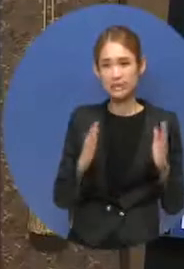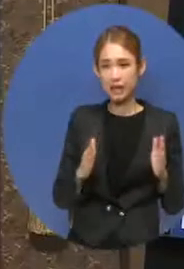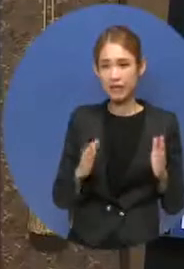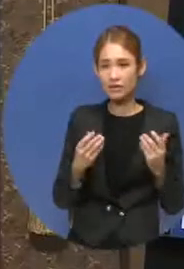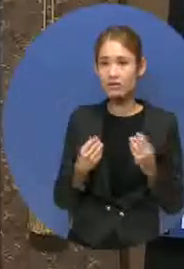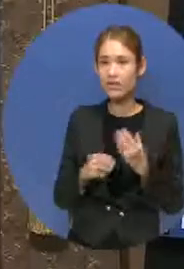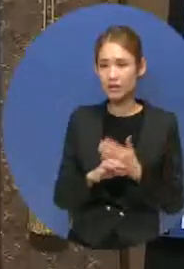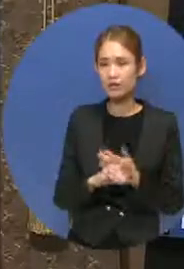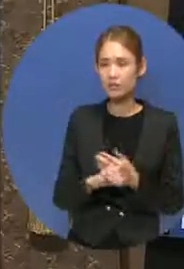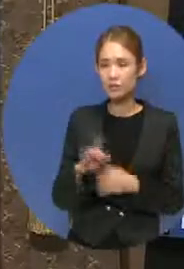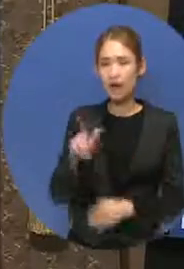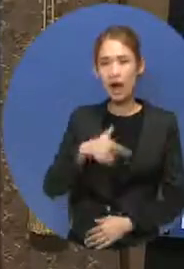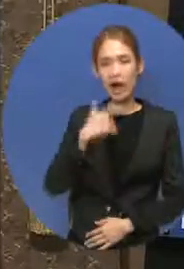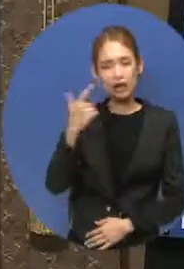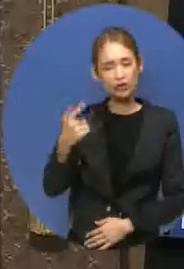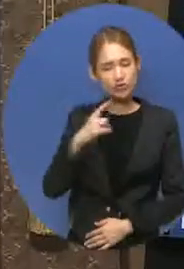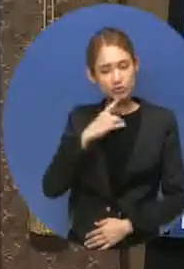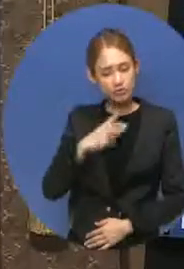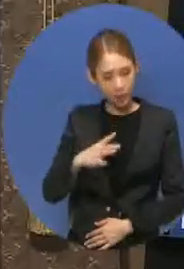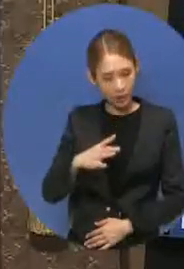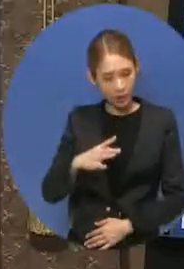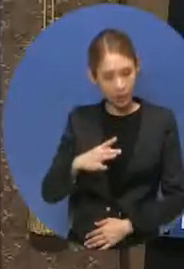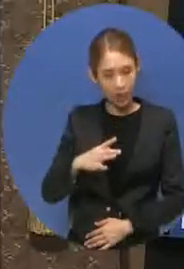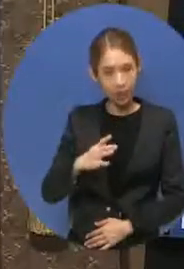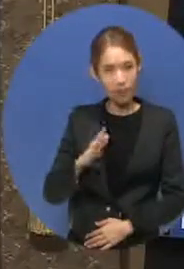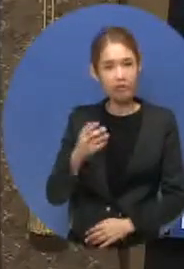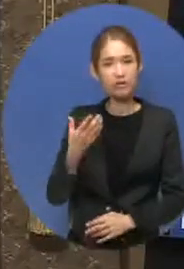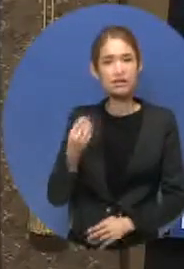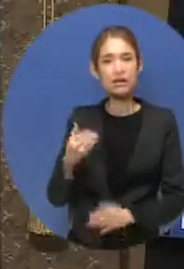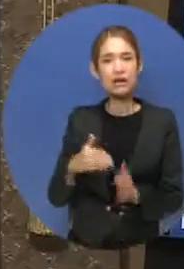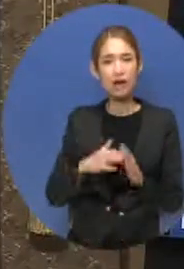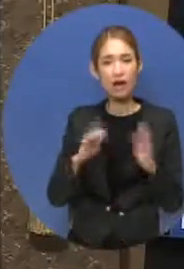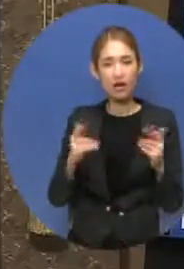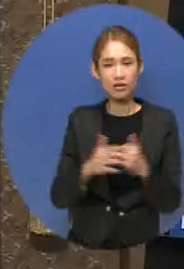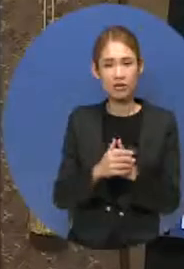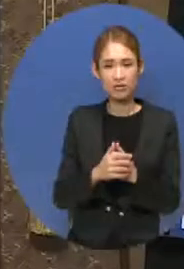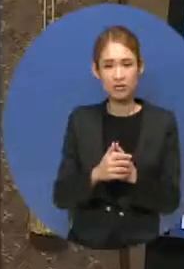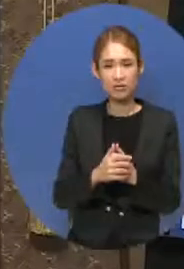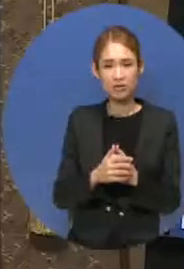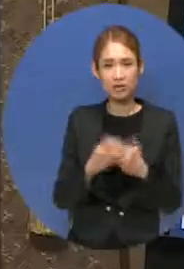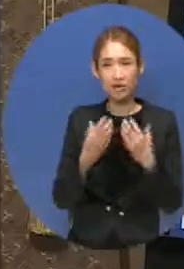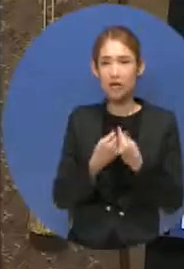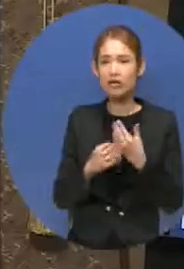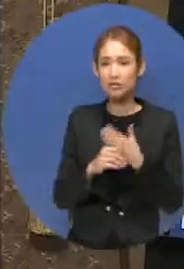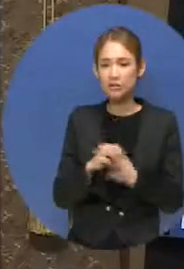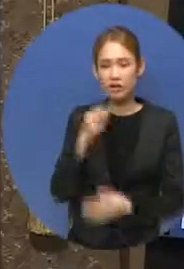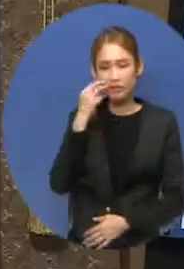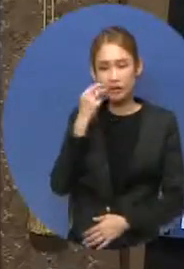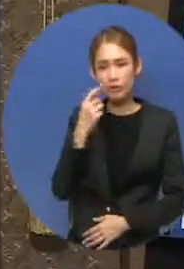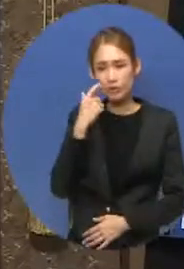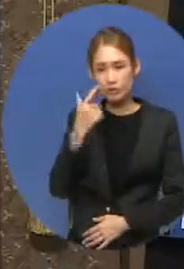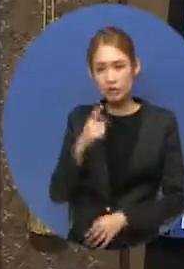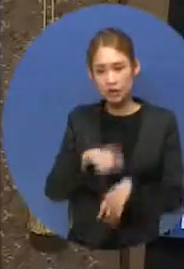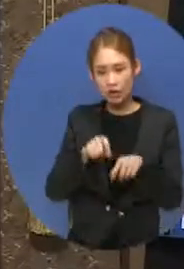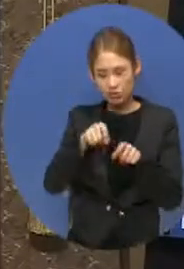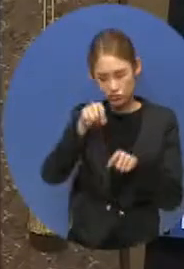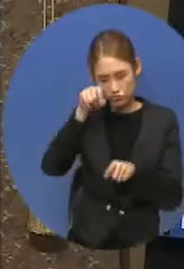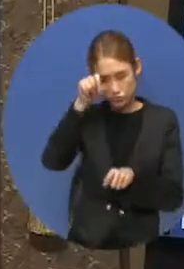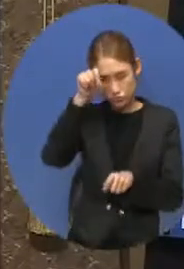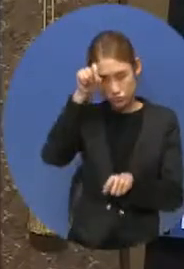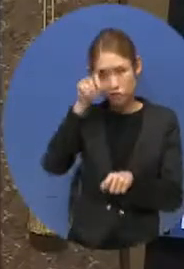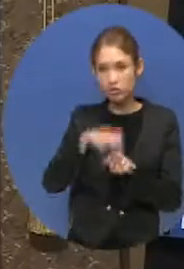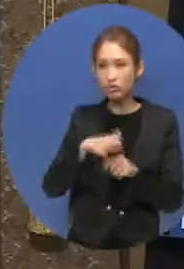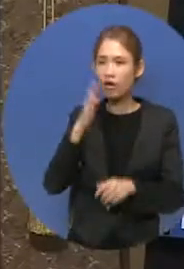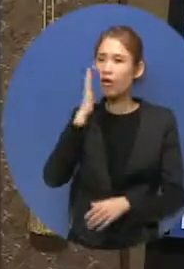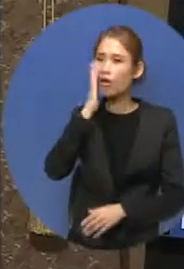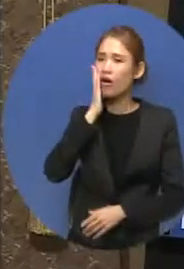들면 하루 정도만 한다 그런다면 도전적 행동이 아닐 텐데 그 기간이 3개월, 6개월 정도 돼서 얼굴이